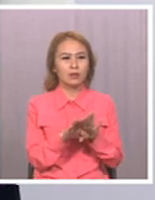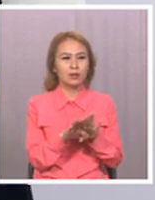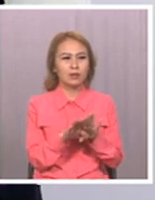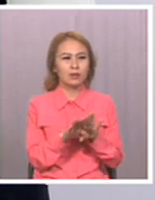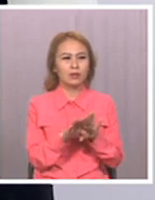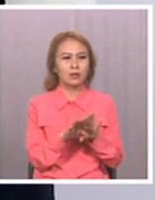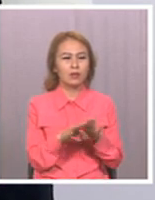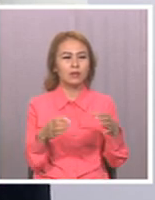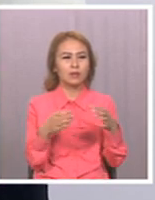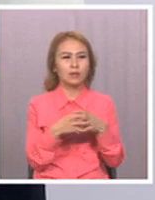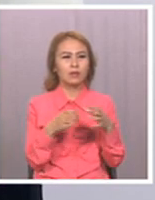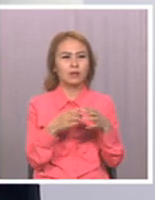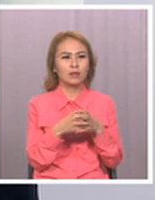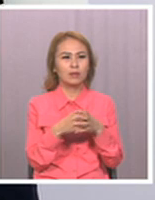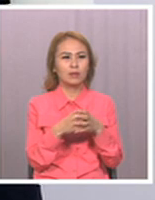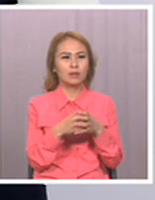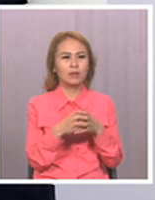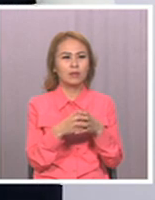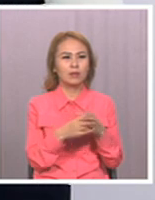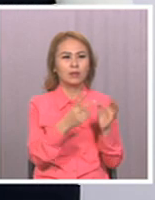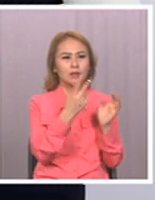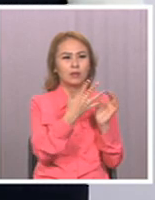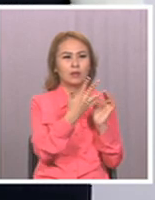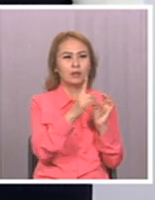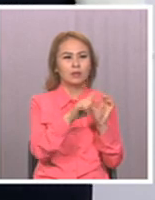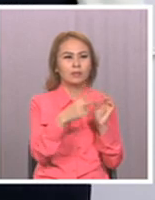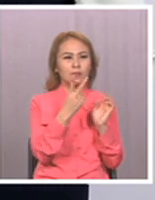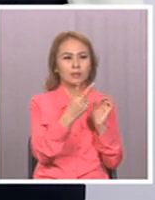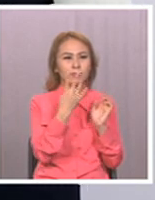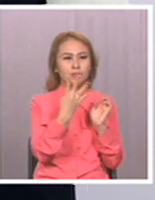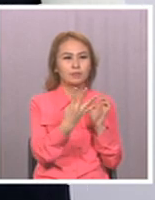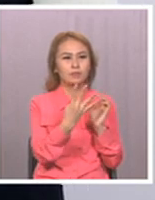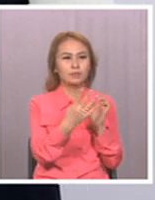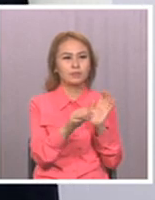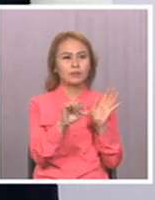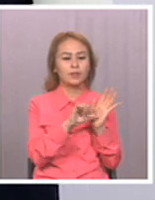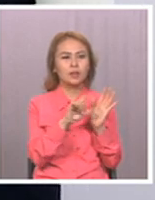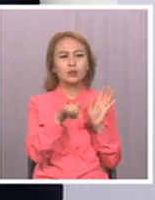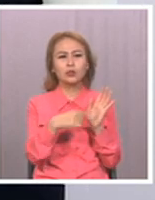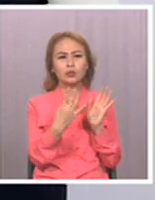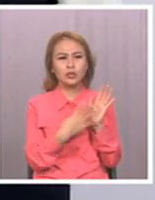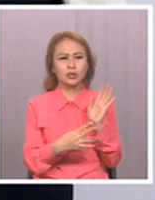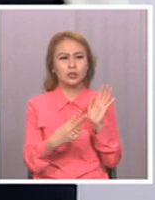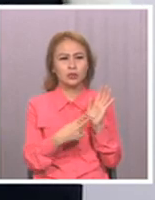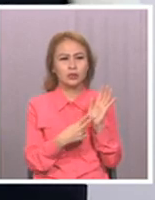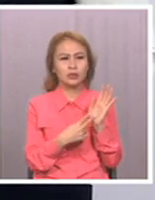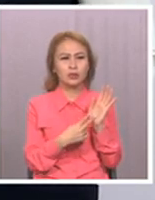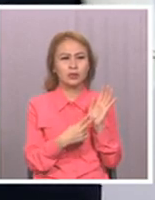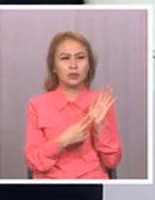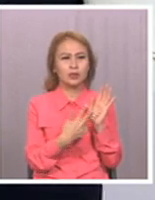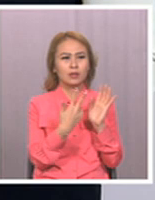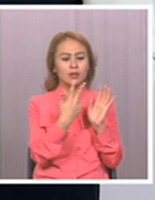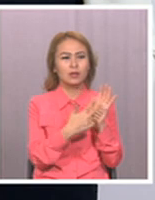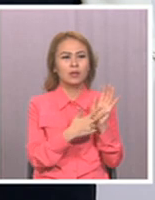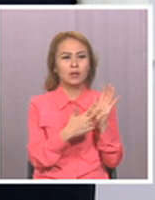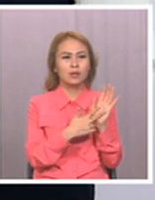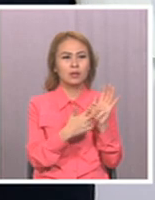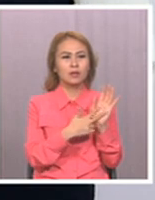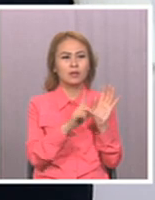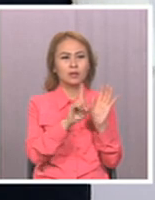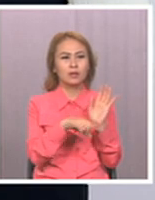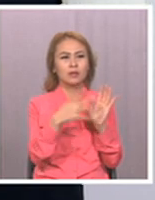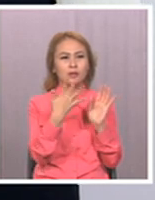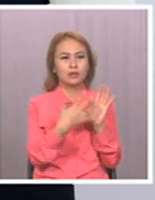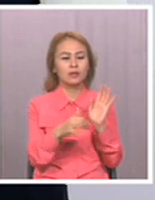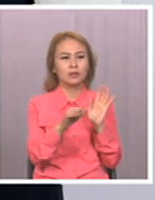екен. Ал кейде сандар қатарында жиілігі ең көп сан болмайды, яғни барлық сандар бірдей жиілікпен